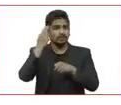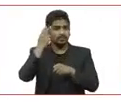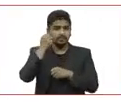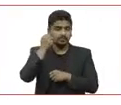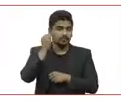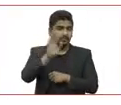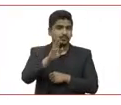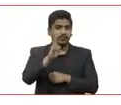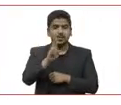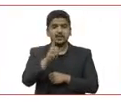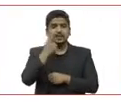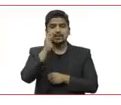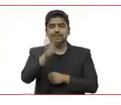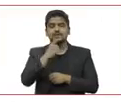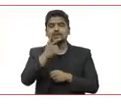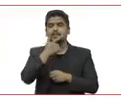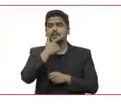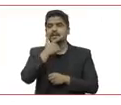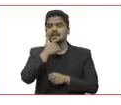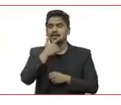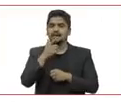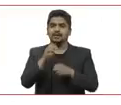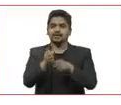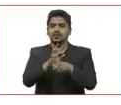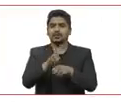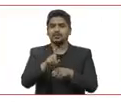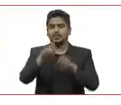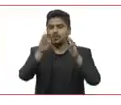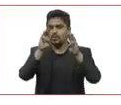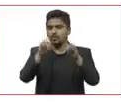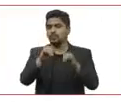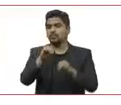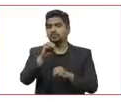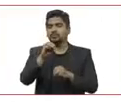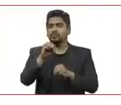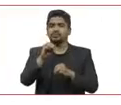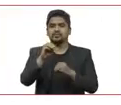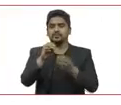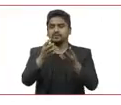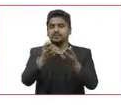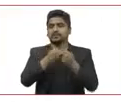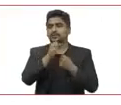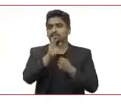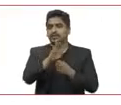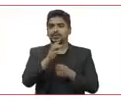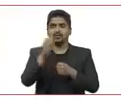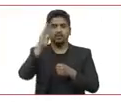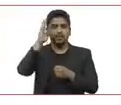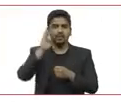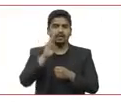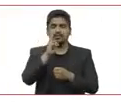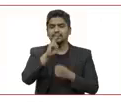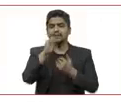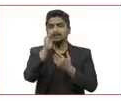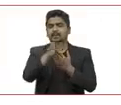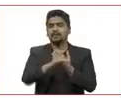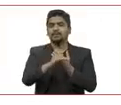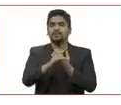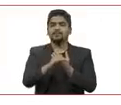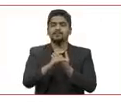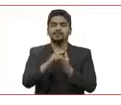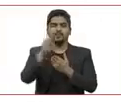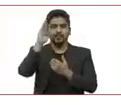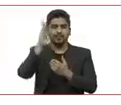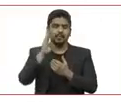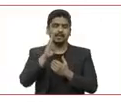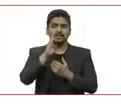भने बेलायतमा बेलायती भेरिएन्टले महत्त्वपूर्ण हिस्सा ओगटिसकेको छ भने ब्राजिलमा त्यसरी नै